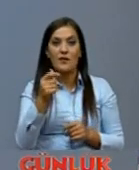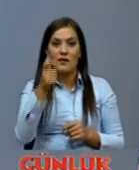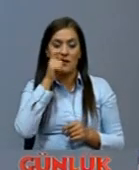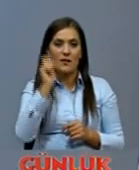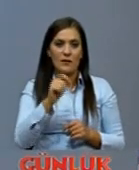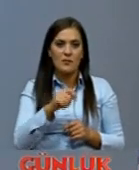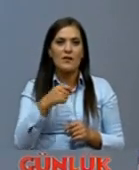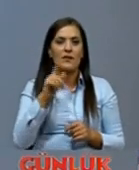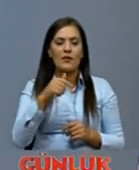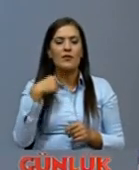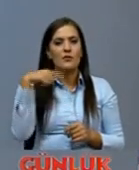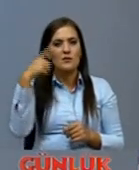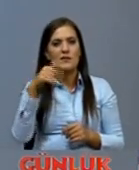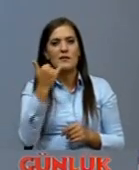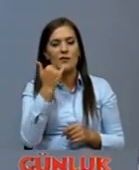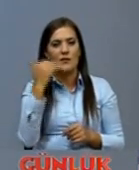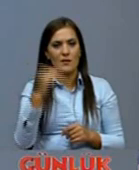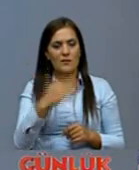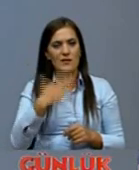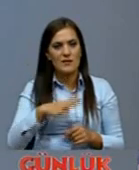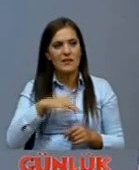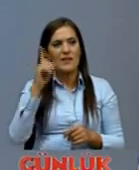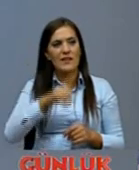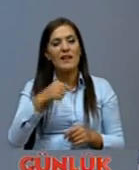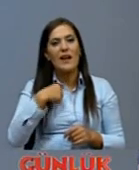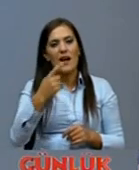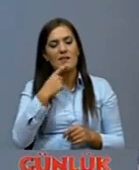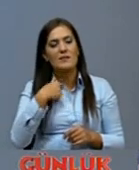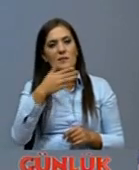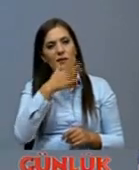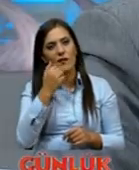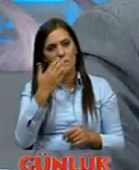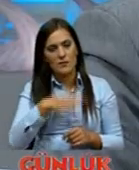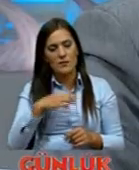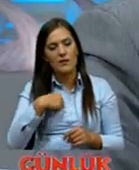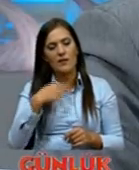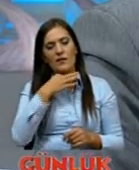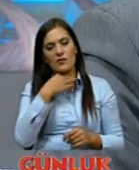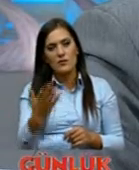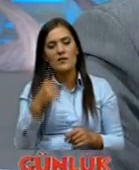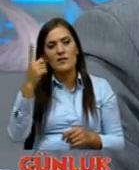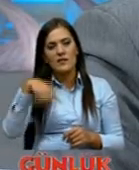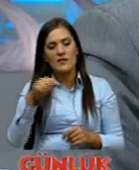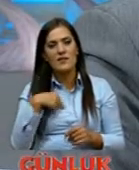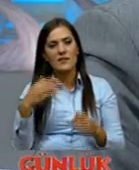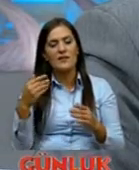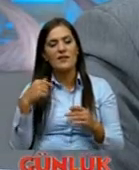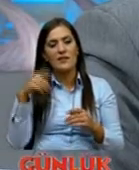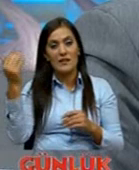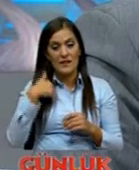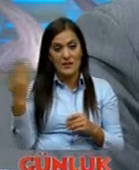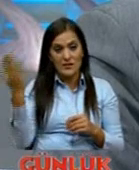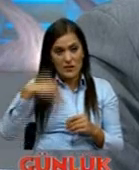etmemiz gerekiyor diye düşündük. Sizi konuk etmek istedik. İlk ağızdan bilgi alalım istedik. Ben teşekkür ediyorum. Tabii sizin vasıtanızla,